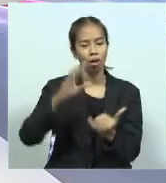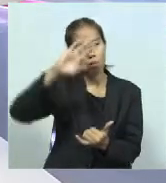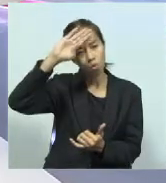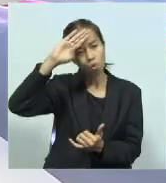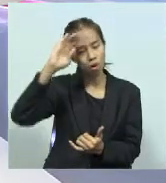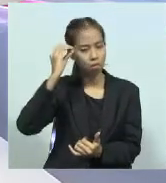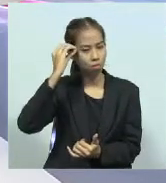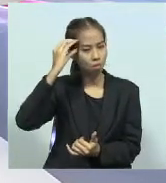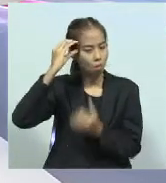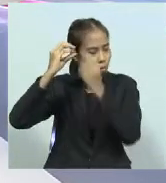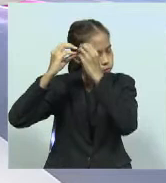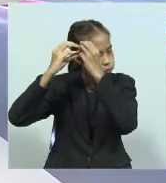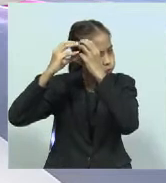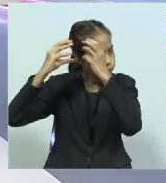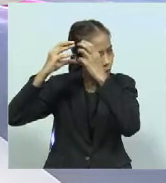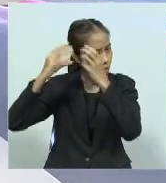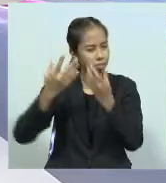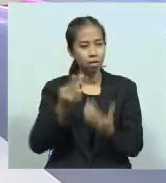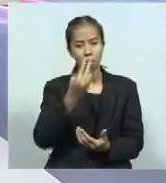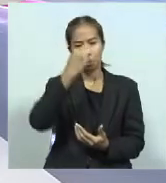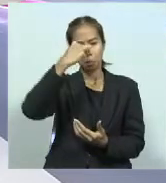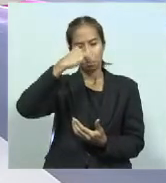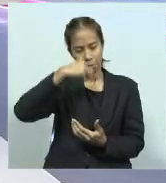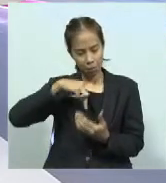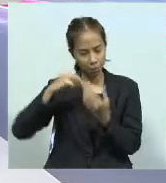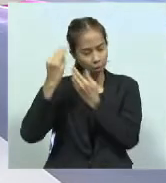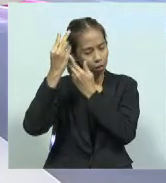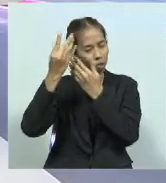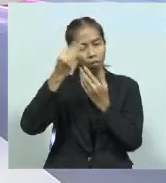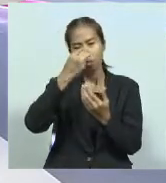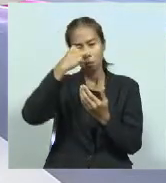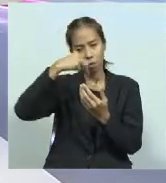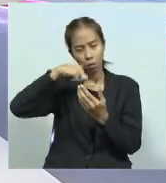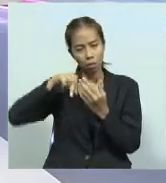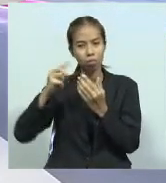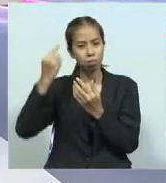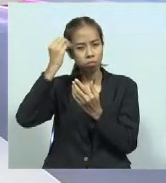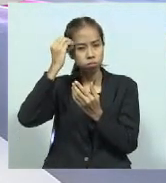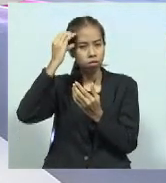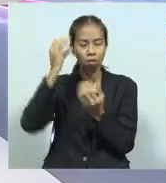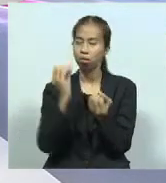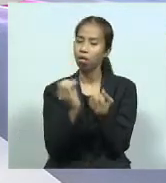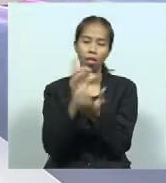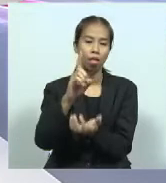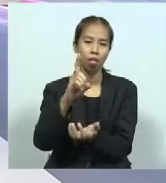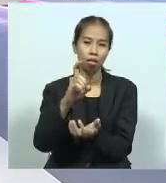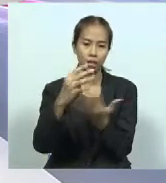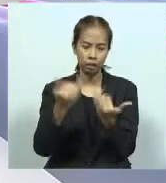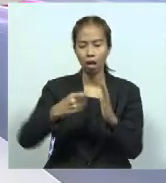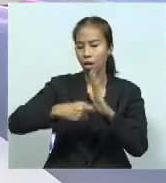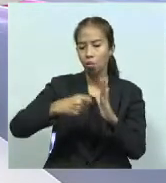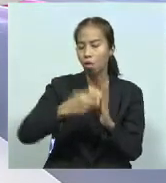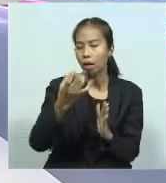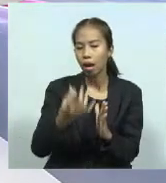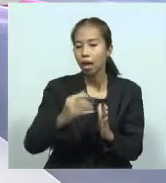วมออกซิเจนไม่สามารถไปเลี้ยงสมองได้ค่ะซึ่งขณะนี้ยังไม่ทราบสาเหตุการเสียชีวิตในขณะเดียวกันค่ะท